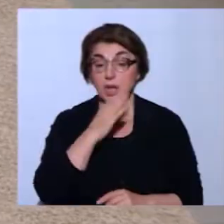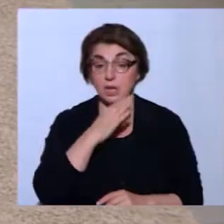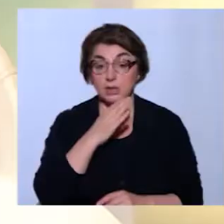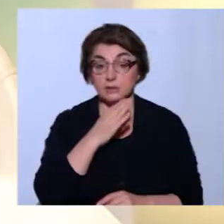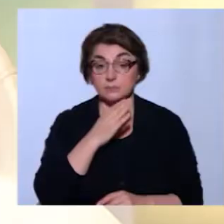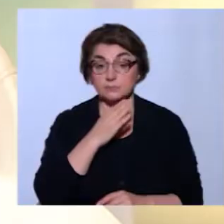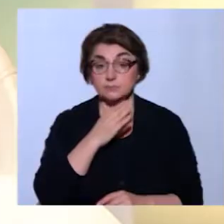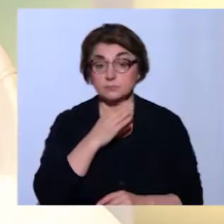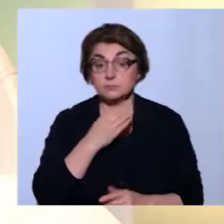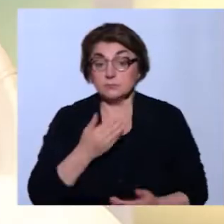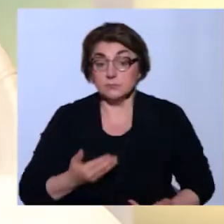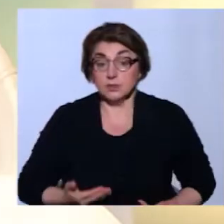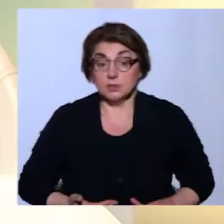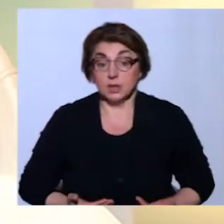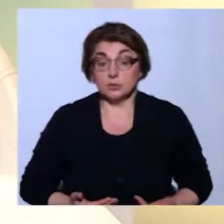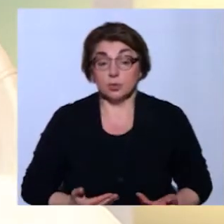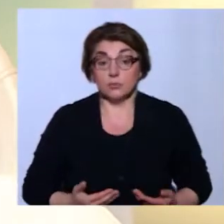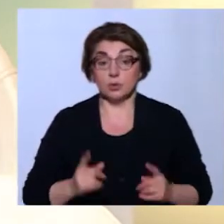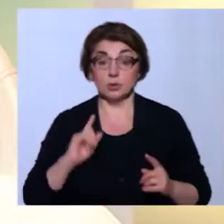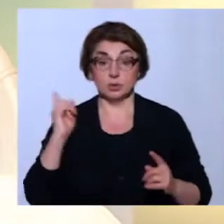და საარსებო სივრცე.